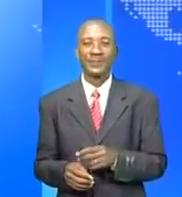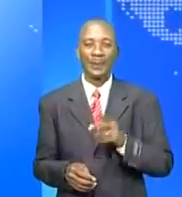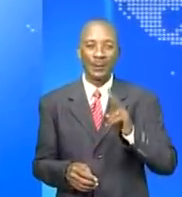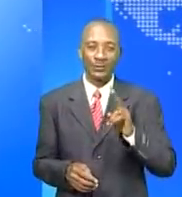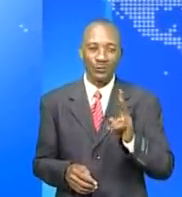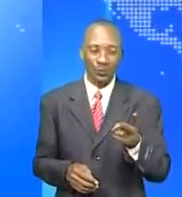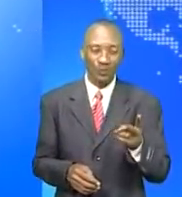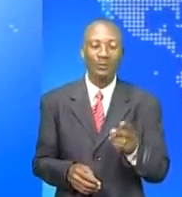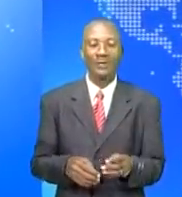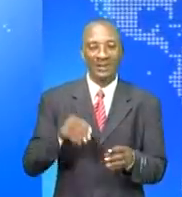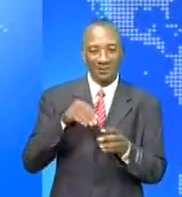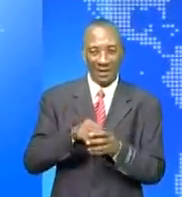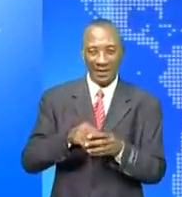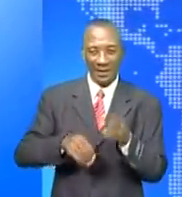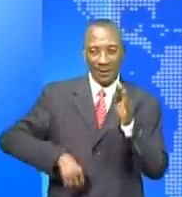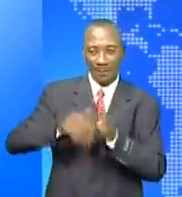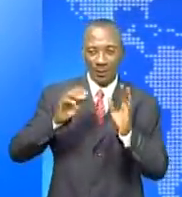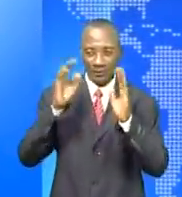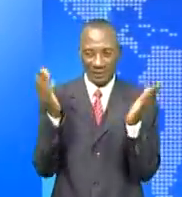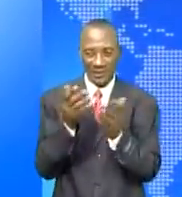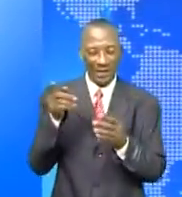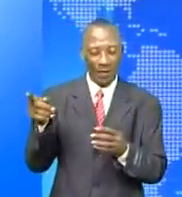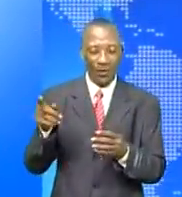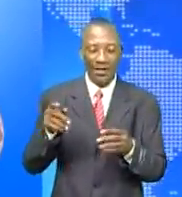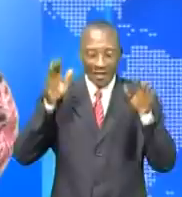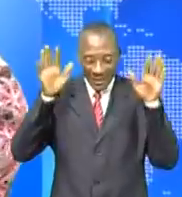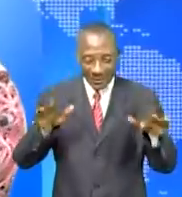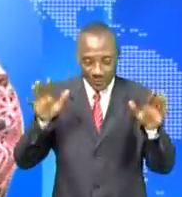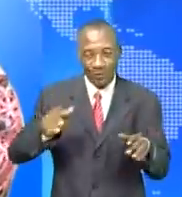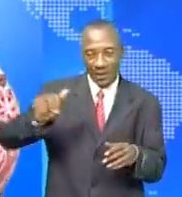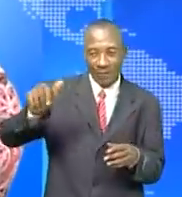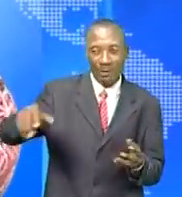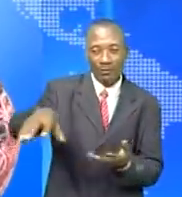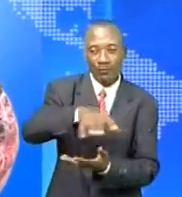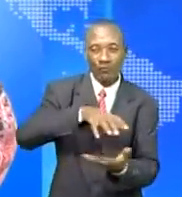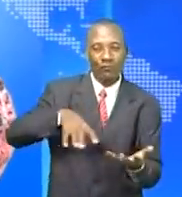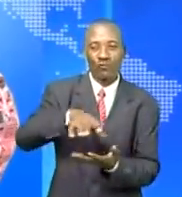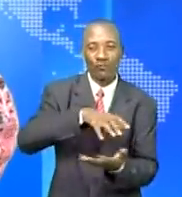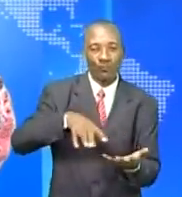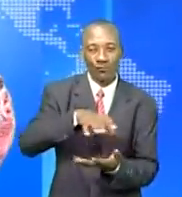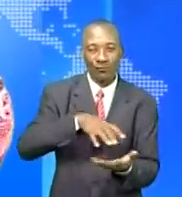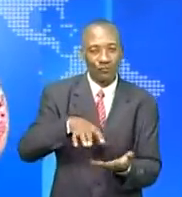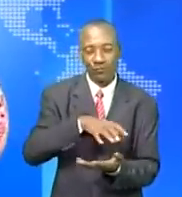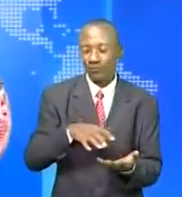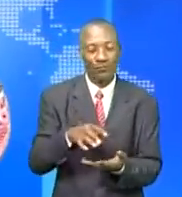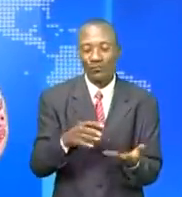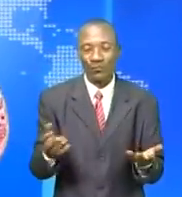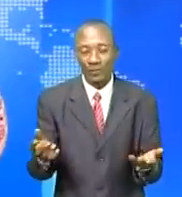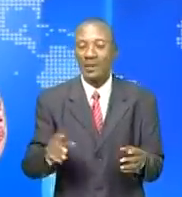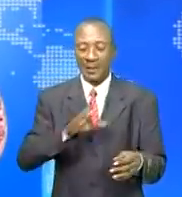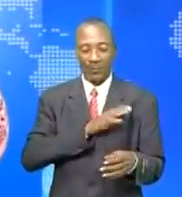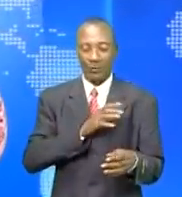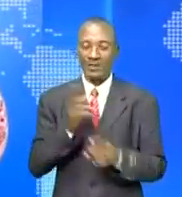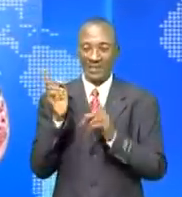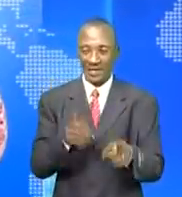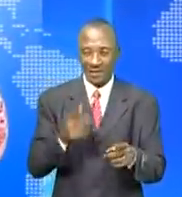autour du stade des martyrs, des échanges entre les musulmans des deux camps adverses et qui ont voulu empêcher l'intervention de la police, faisant